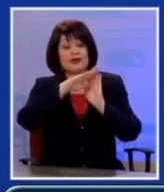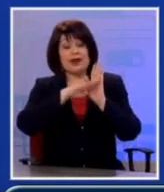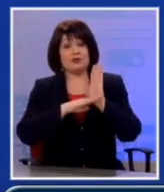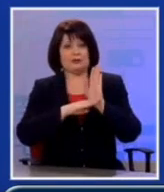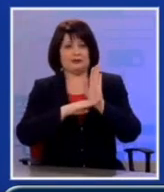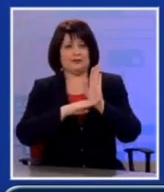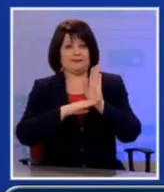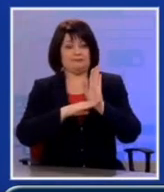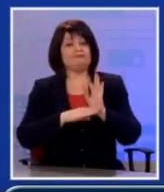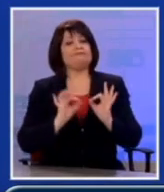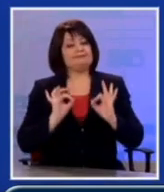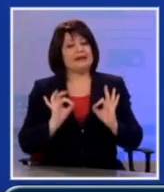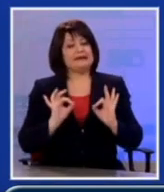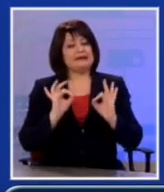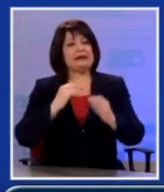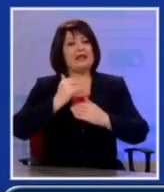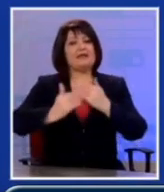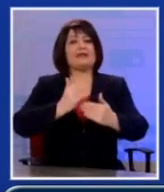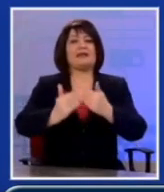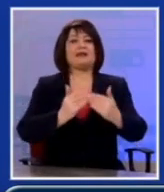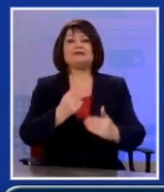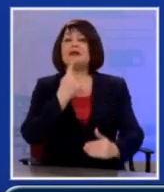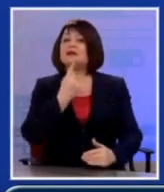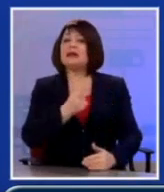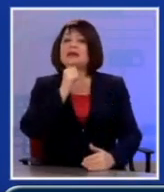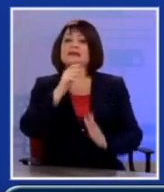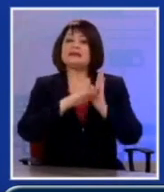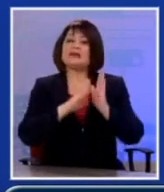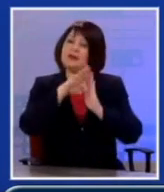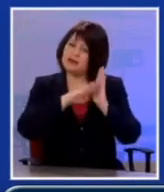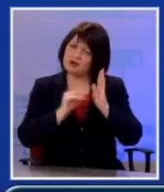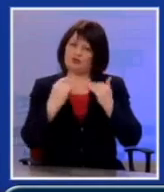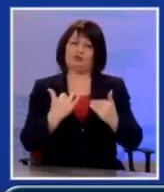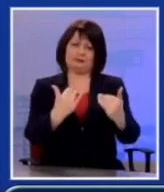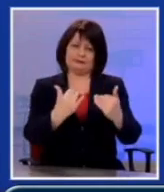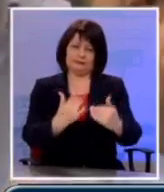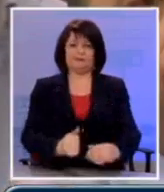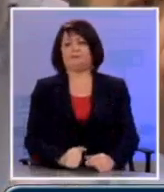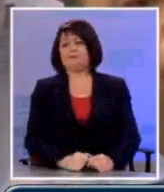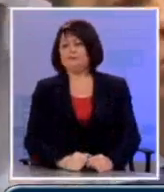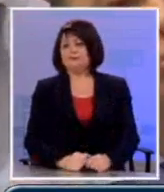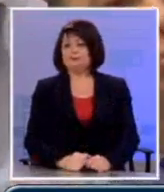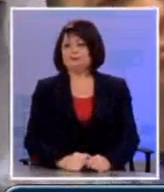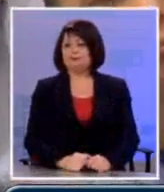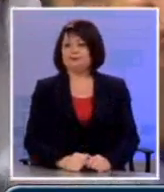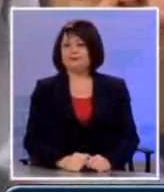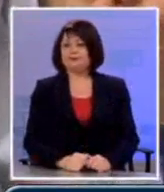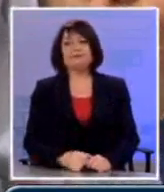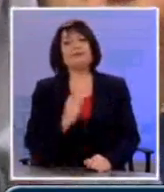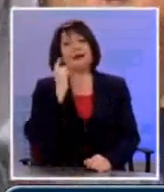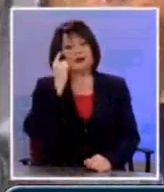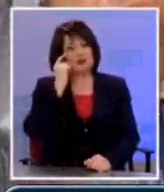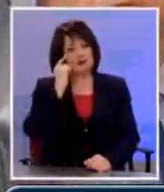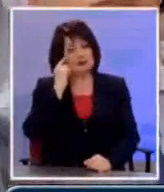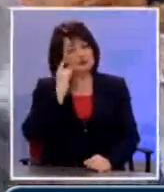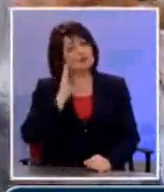οι τακτικές διαδικασίες που προβλέπει το Σύνταγμα και ο κανονισμός της Βουλής. Νομίζω ότι θα